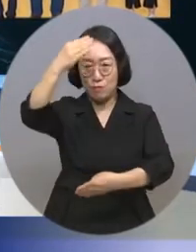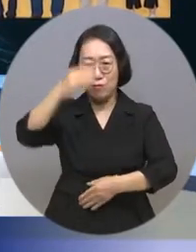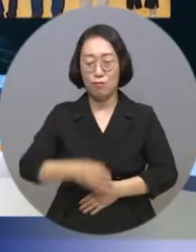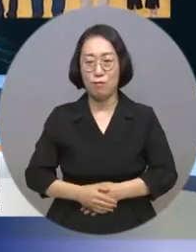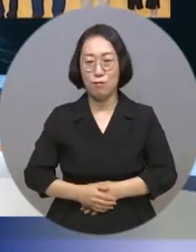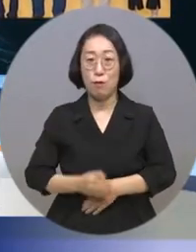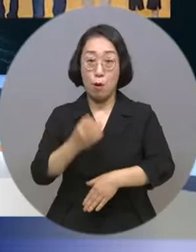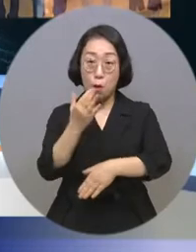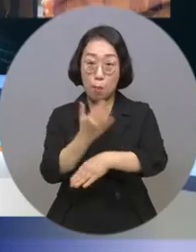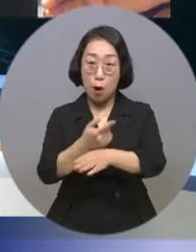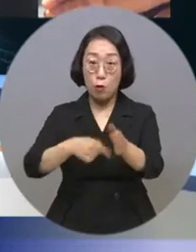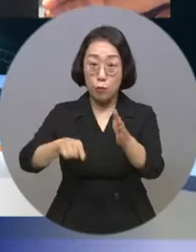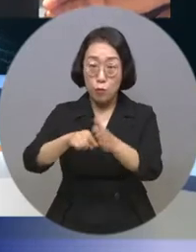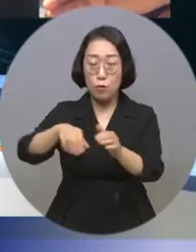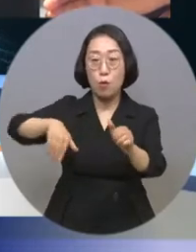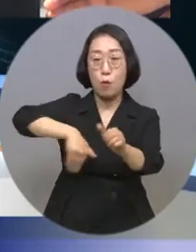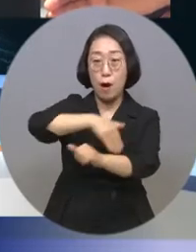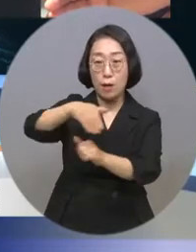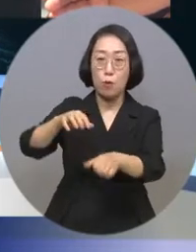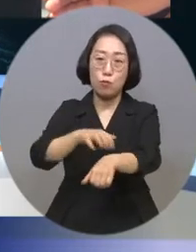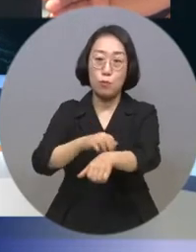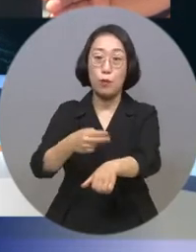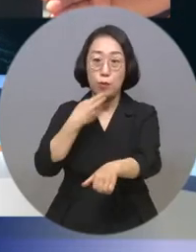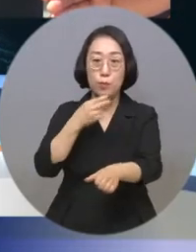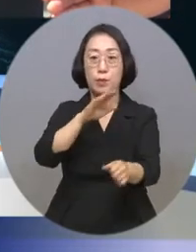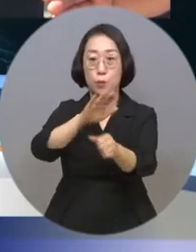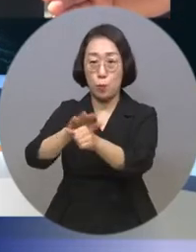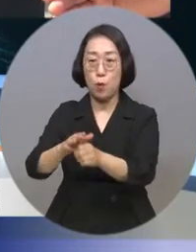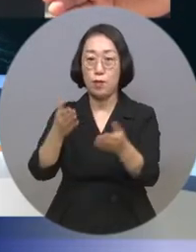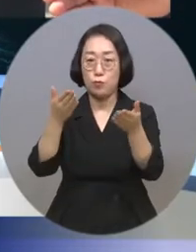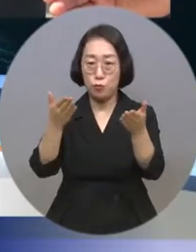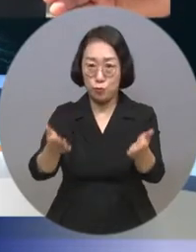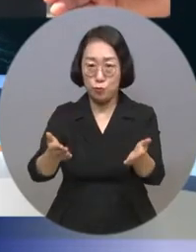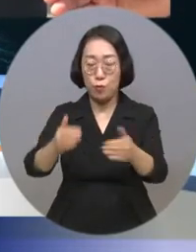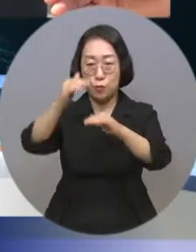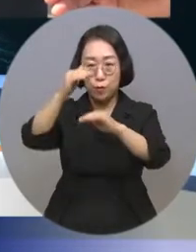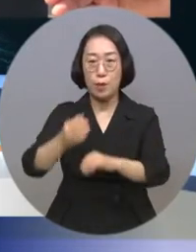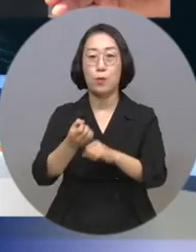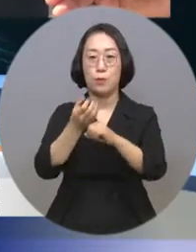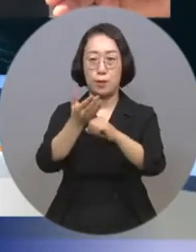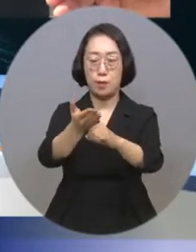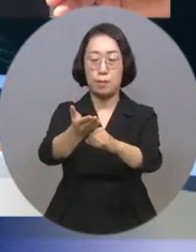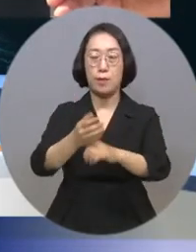위해 장애물이 없는 환경으로 구축됐는데요. 보도에 문경화 기자입니다.